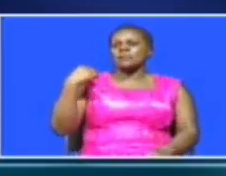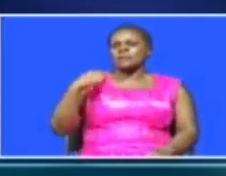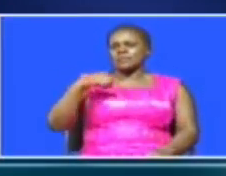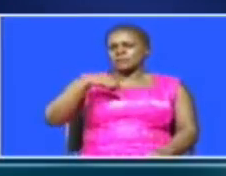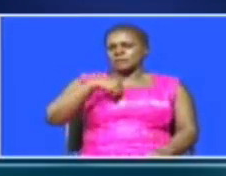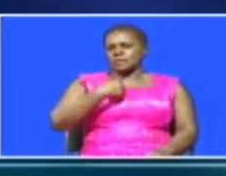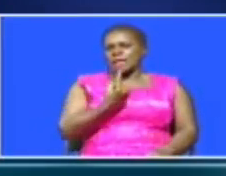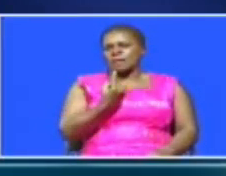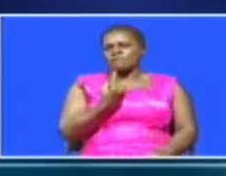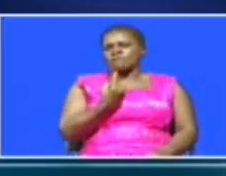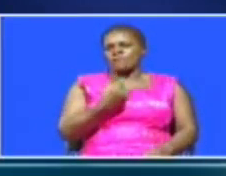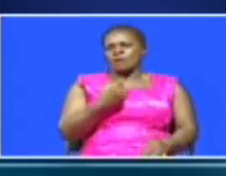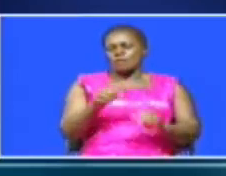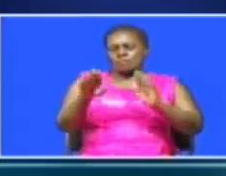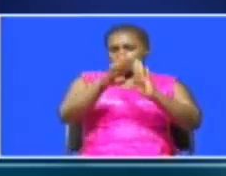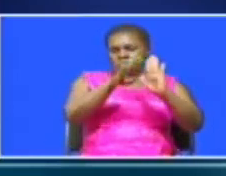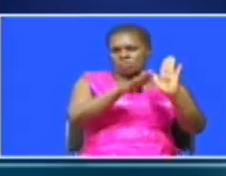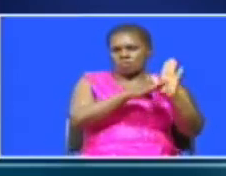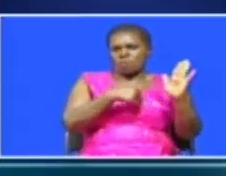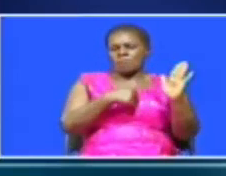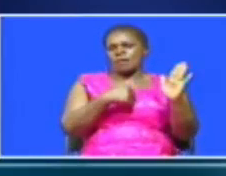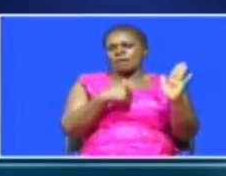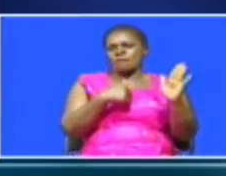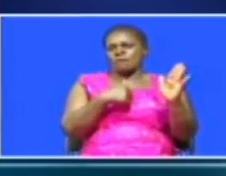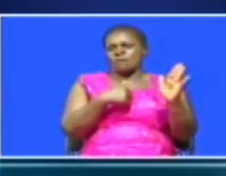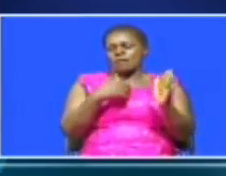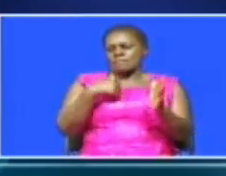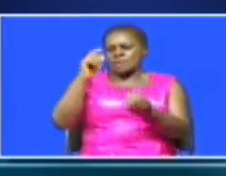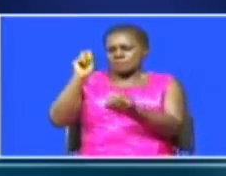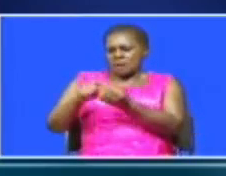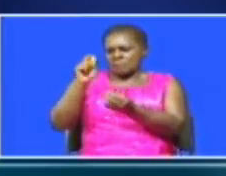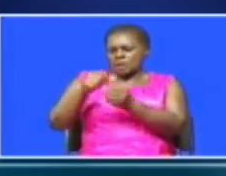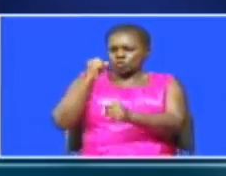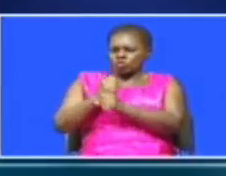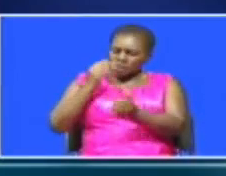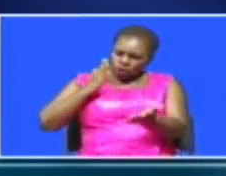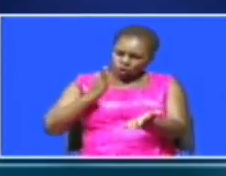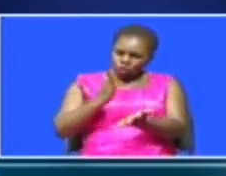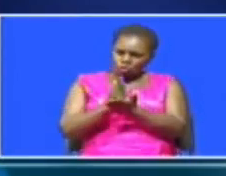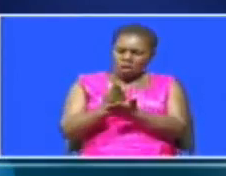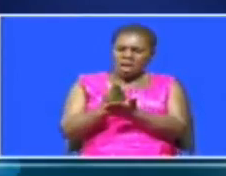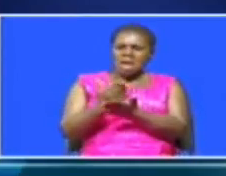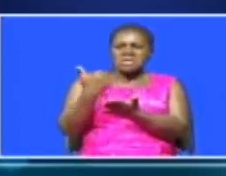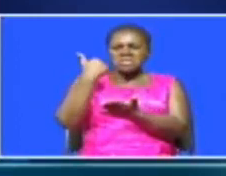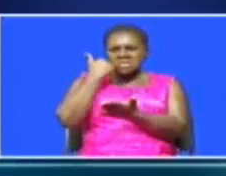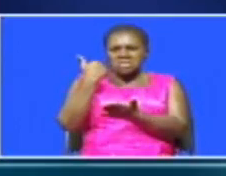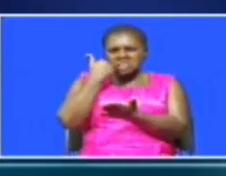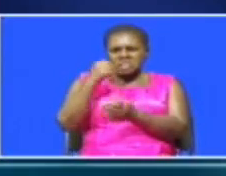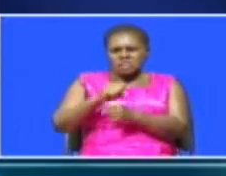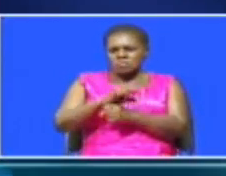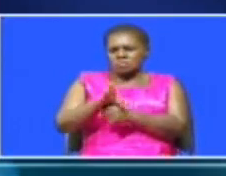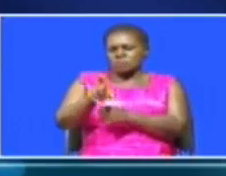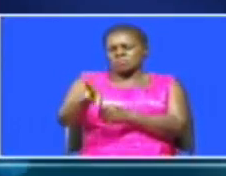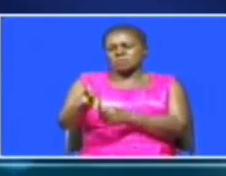ni by the way no program. Nimekuja hapa kupima kuhakikisha maradhi yaloingia, by the way